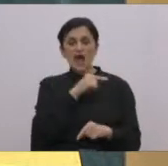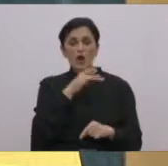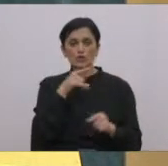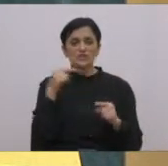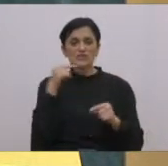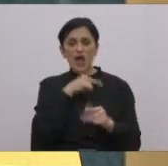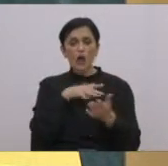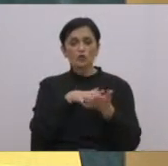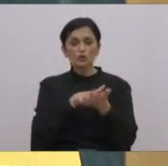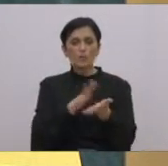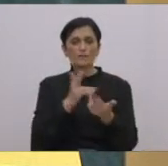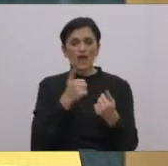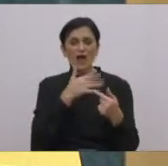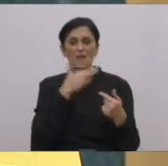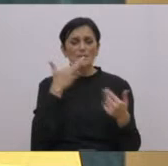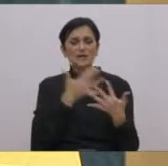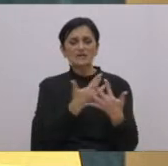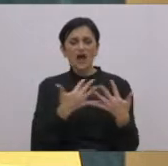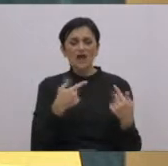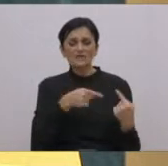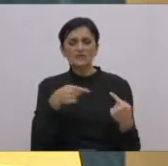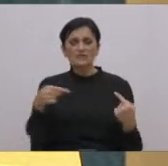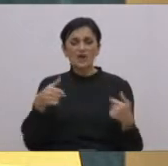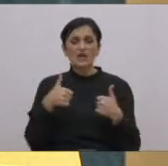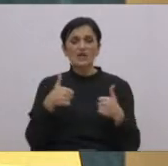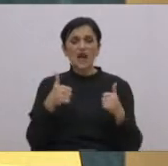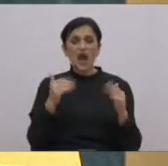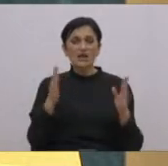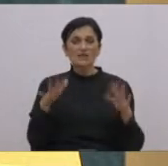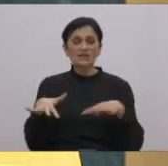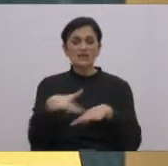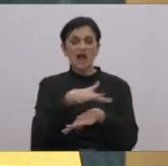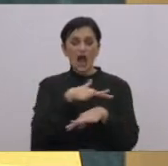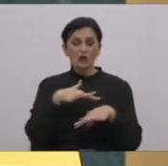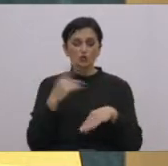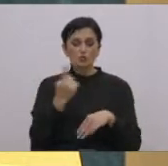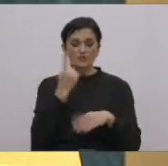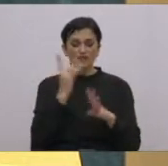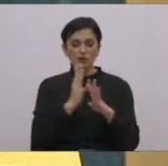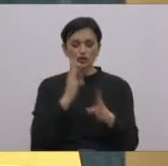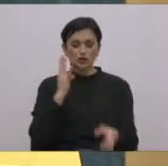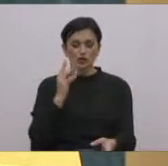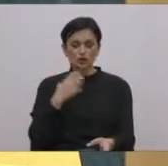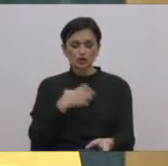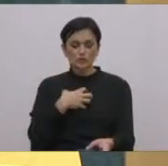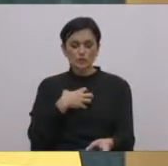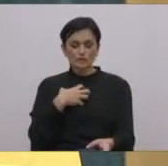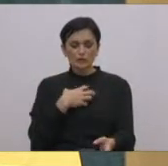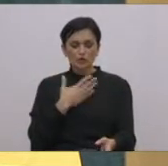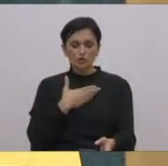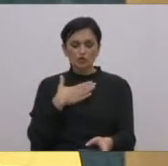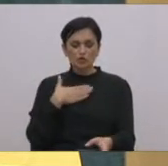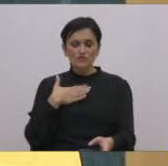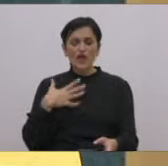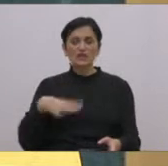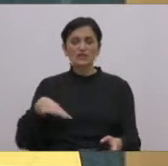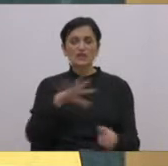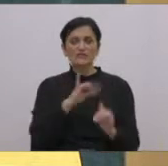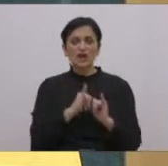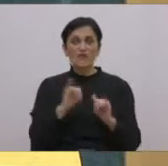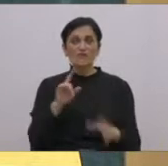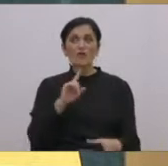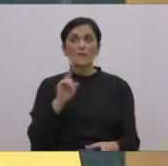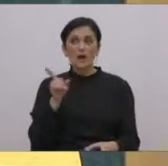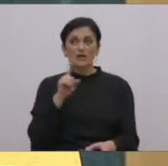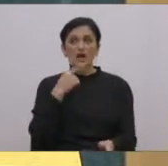ხარჯებს და მრავალ სხვა კარგ გარემოებას, რომელიც პირველ რიგში მნიშვნელოვანია ჩვენი ქვეყნის განვითარებისთვის, მაგრამ რა